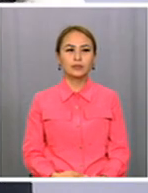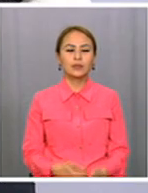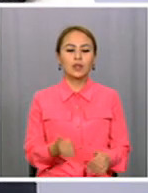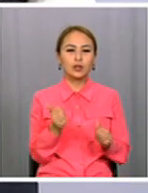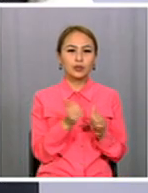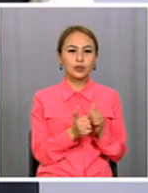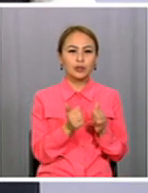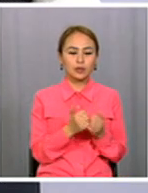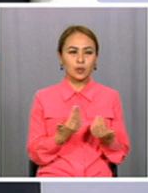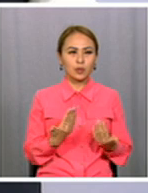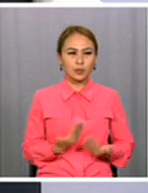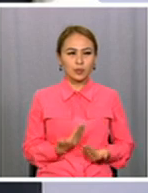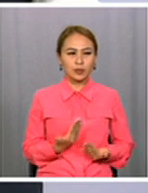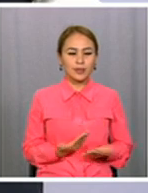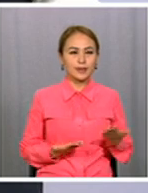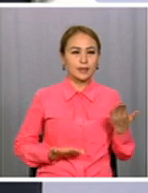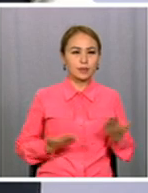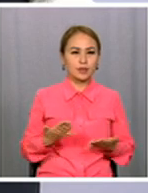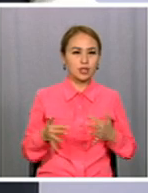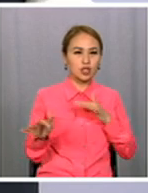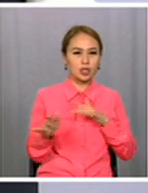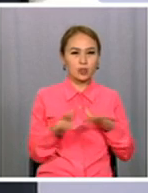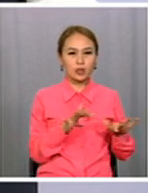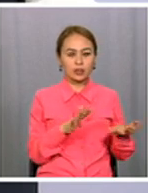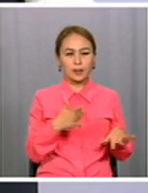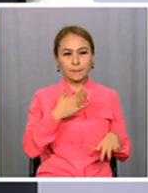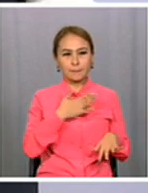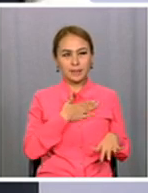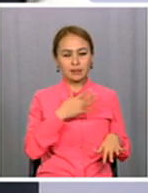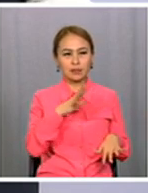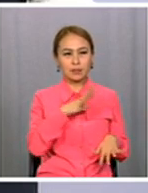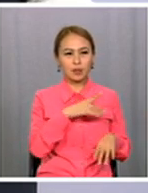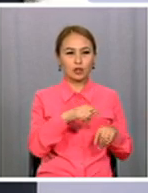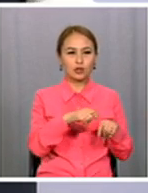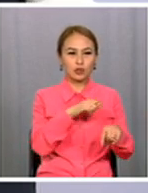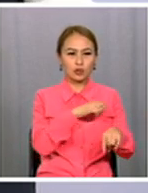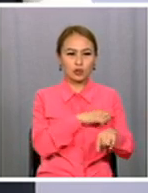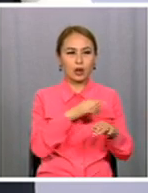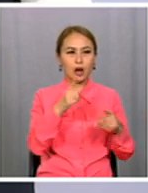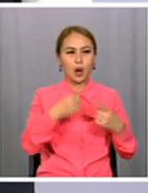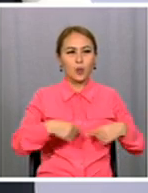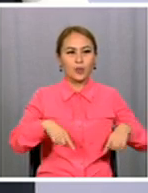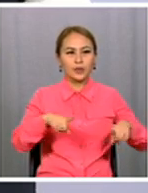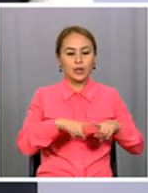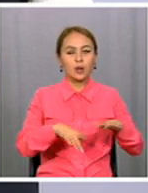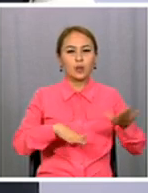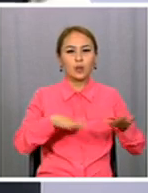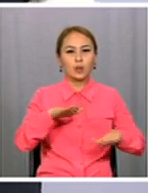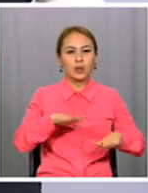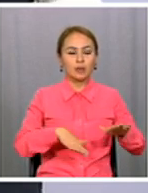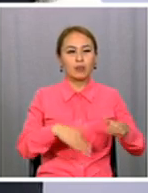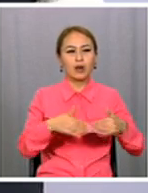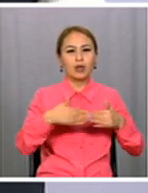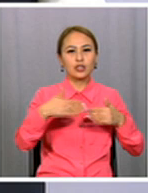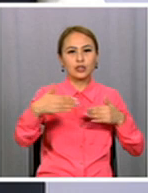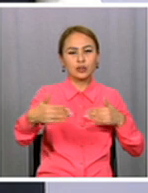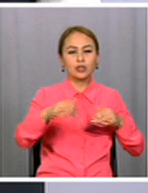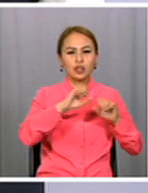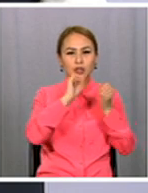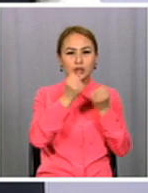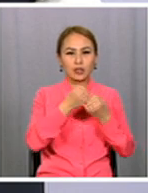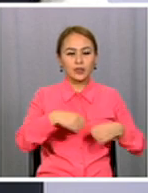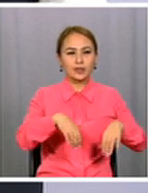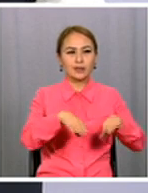Күнделікті өмірде немесе шаруашылықта біз ұзындық, аудан, көлем, қашықтық, жылдамдық